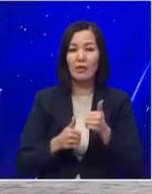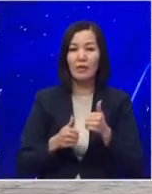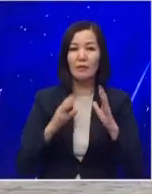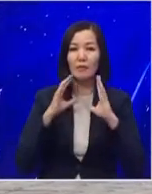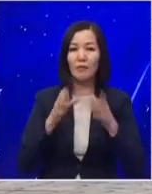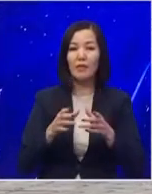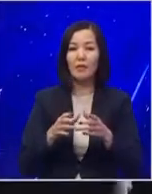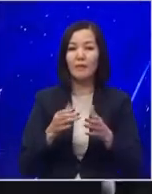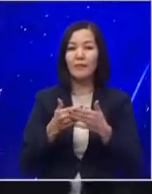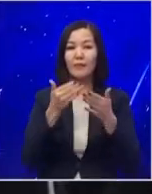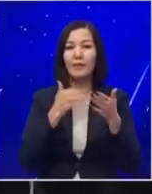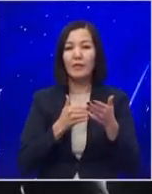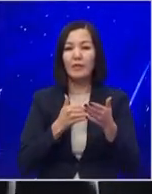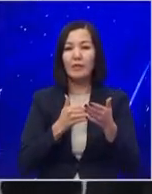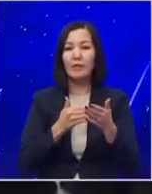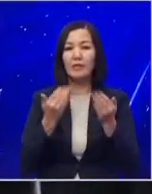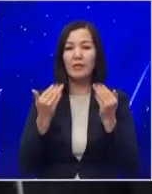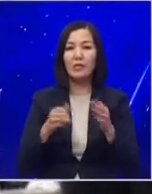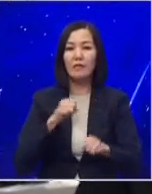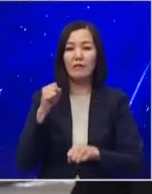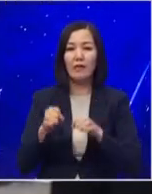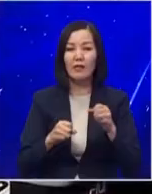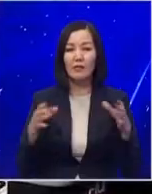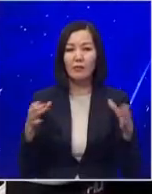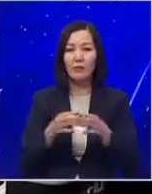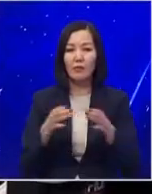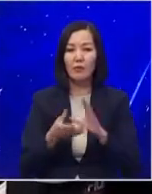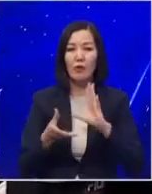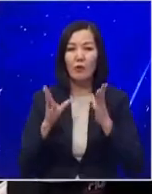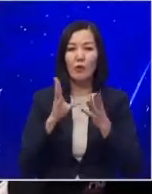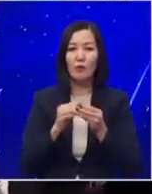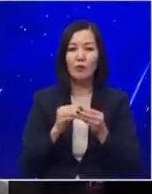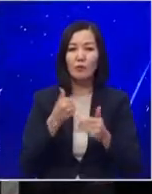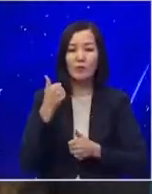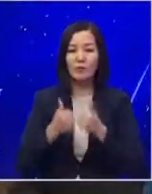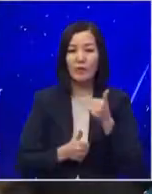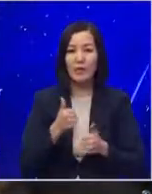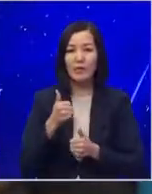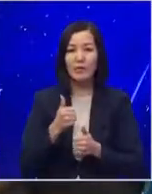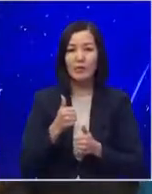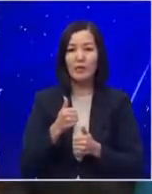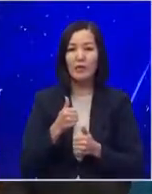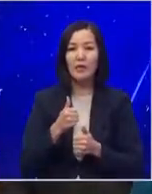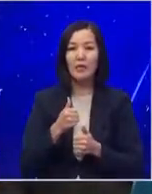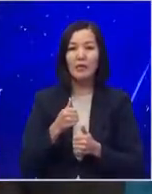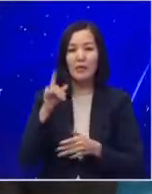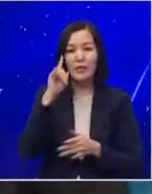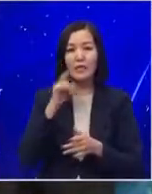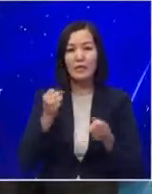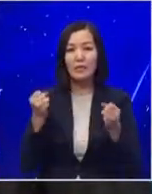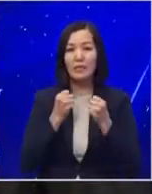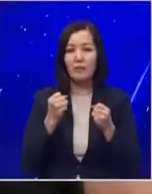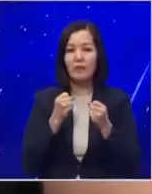мировых первенствах успели отличиться в его спортсмены третье место в общекомандном зачете на чемпионате азии по маунтинбайку заняли казахстанские спортсмены